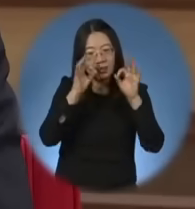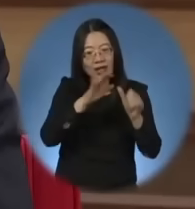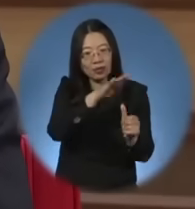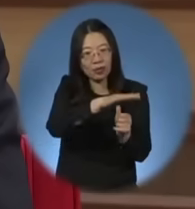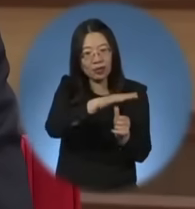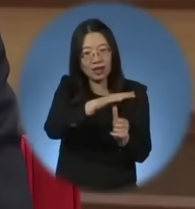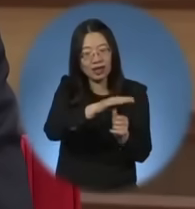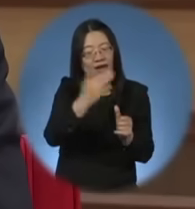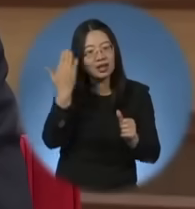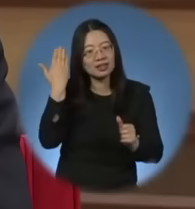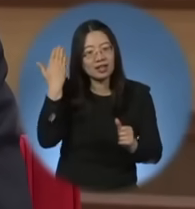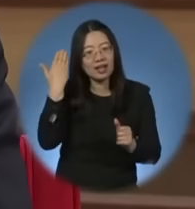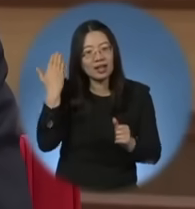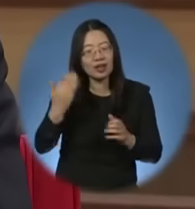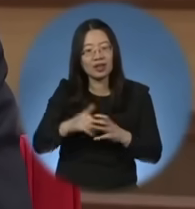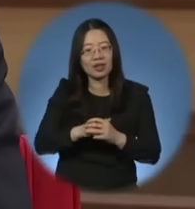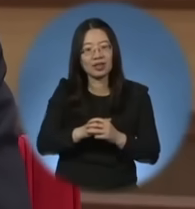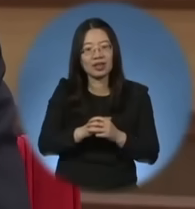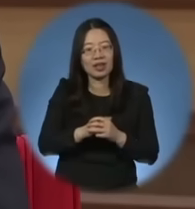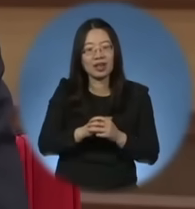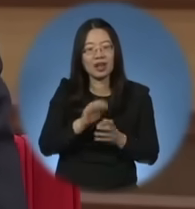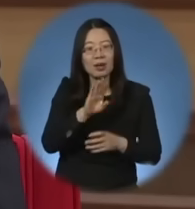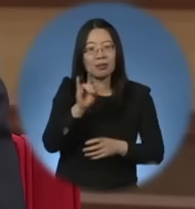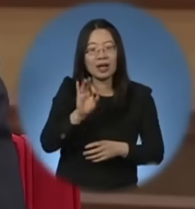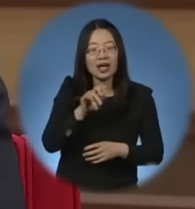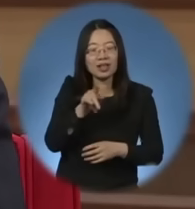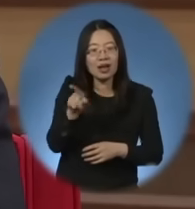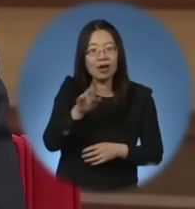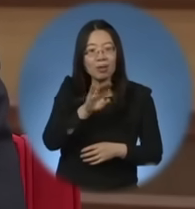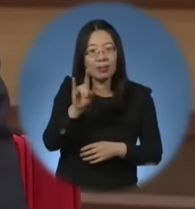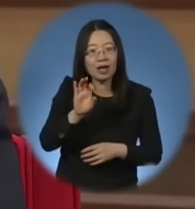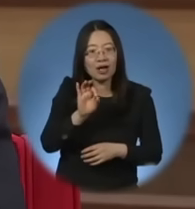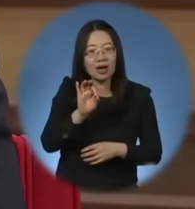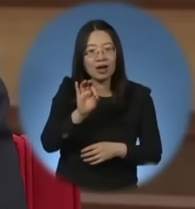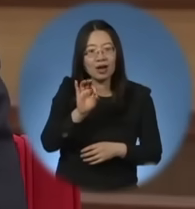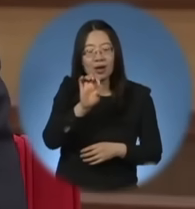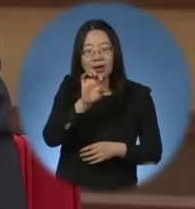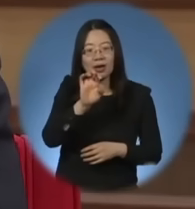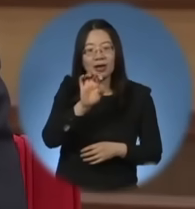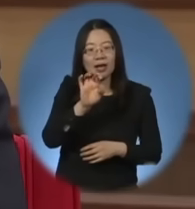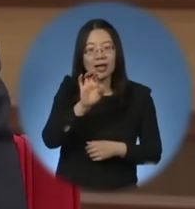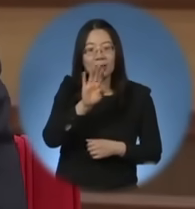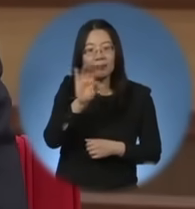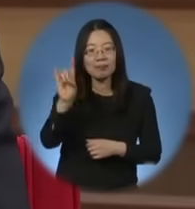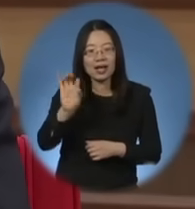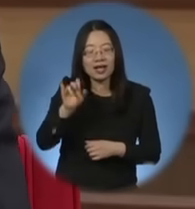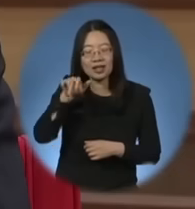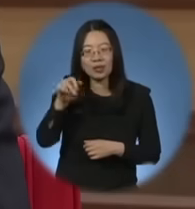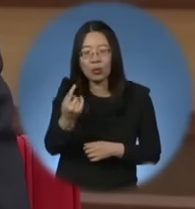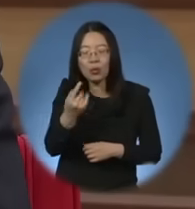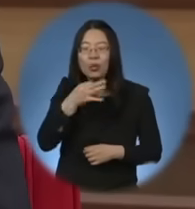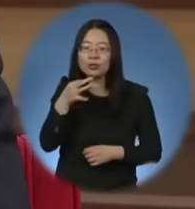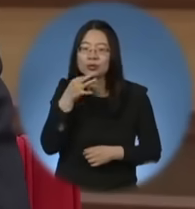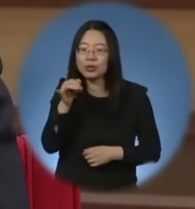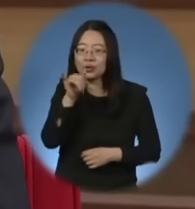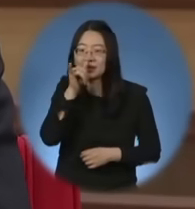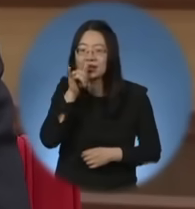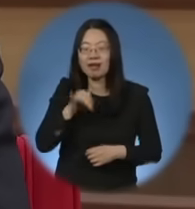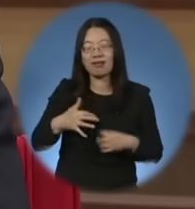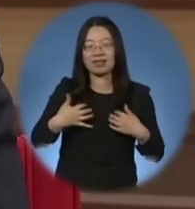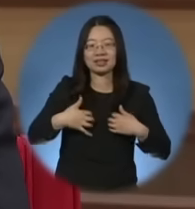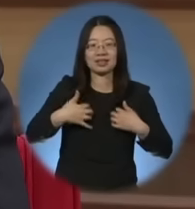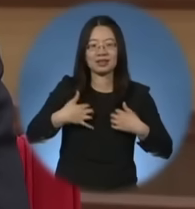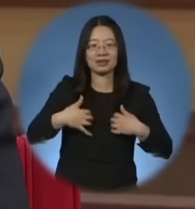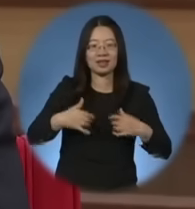애들 그 당시에 뱅코 뱅코이라고 불렀어요 코 뱅코 예 그러니까 아주